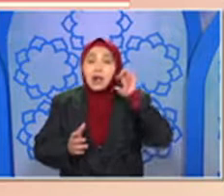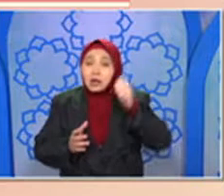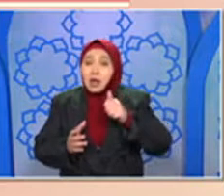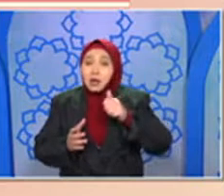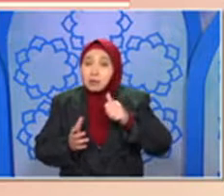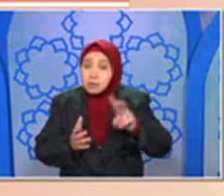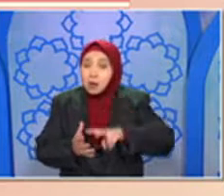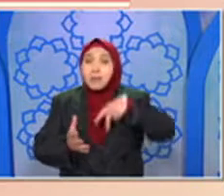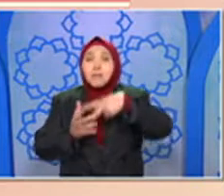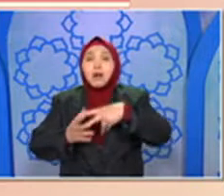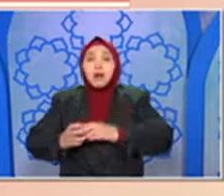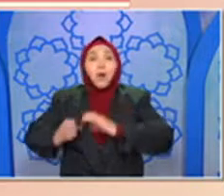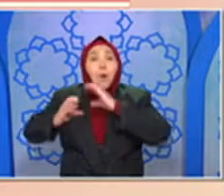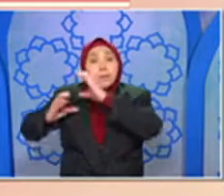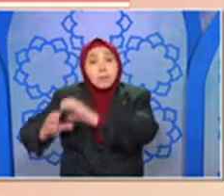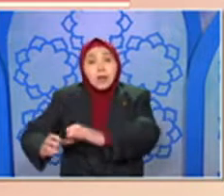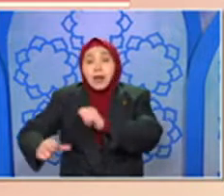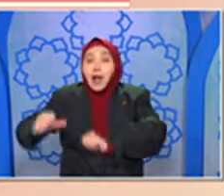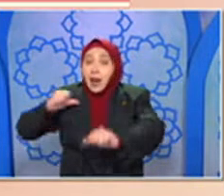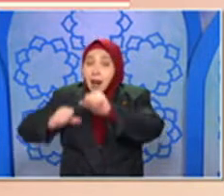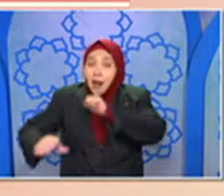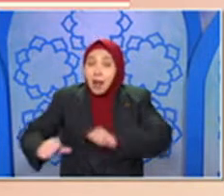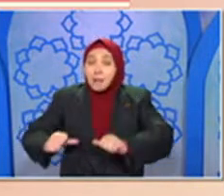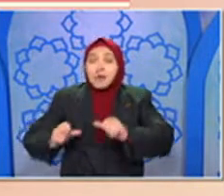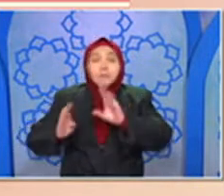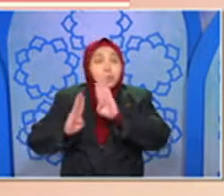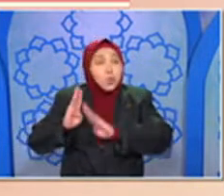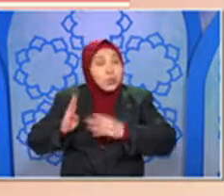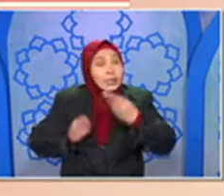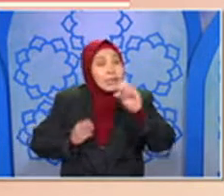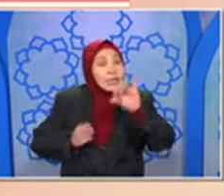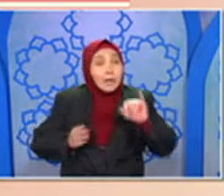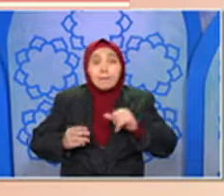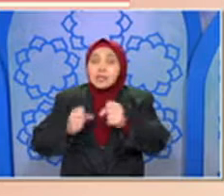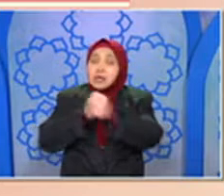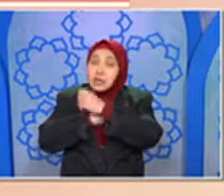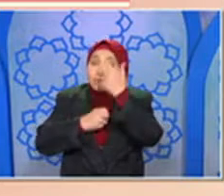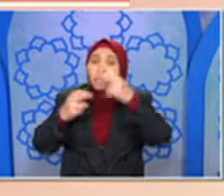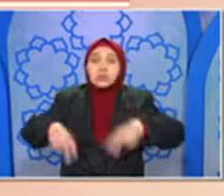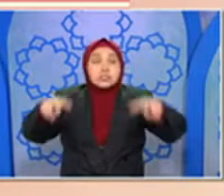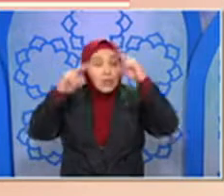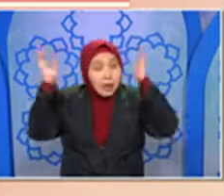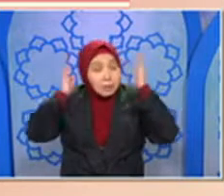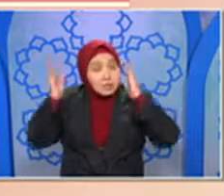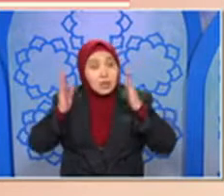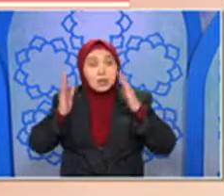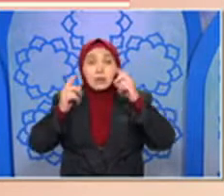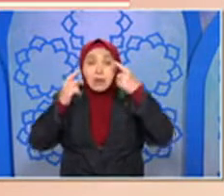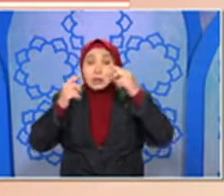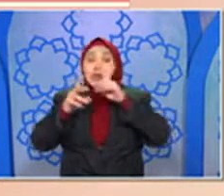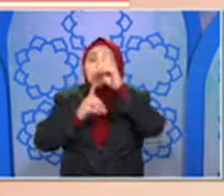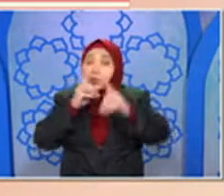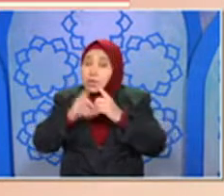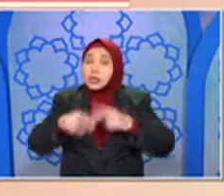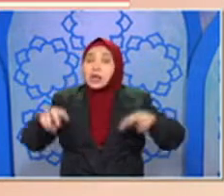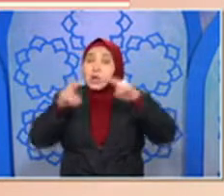melonjakkan komitmen akhlak mulia, masyarakat berbudi penyayang, kerana nilai Malaysia ini di mata dunia, nilai